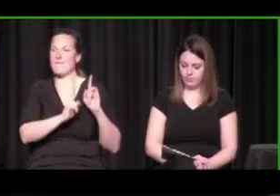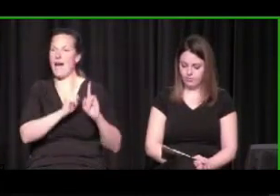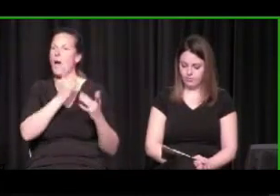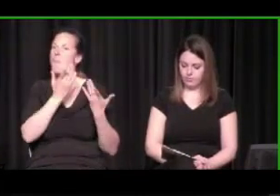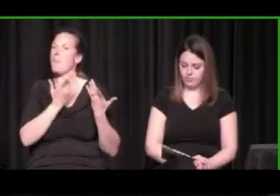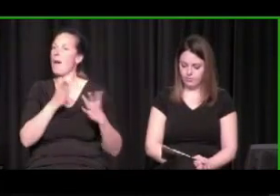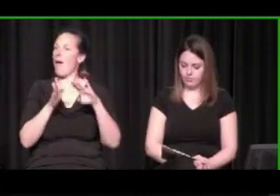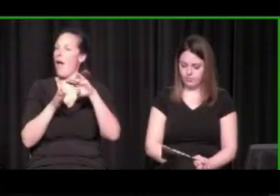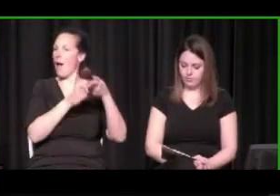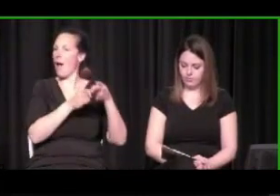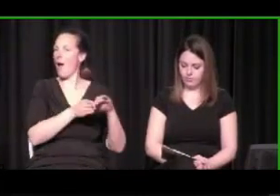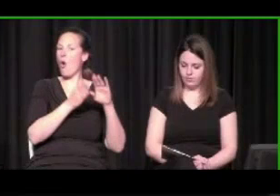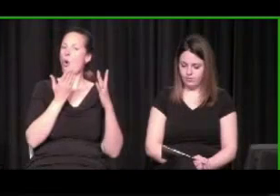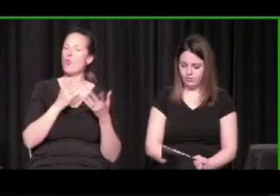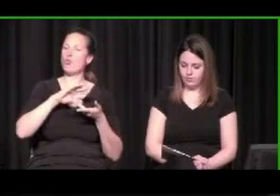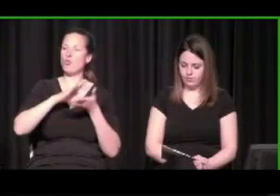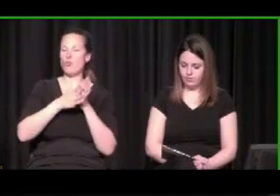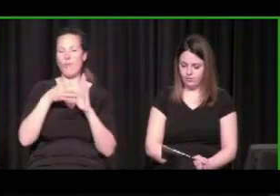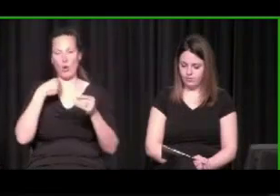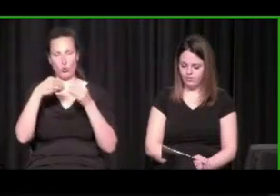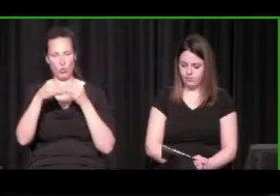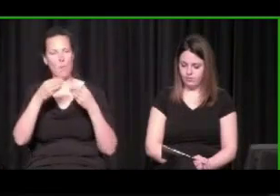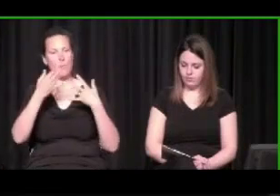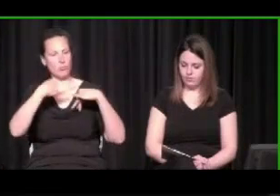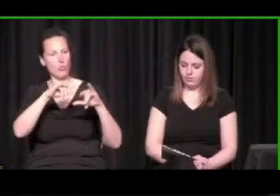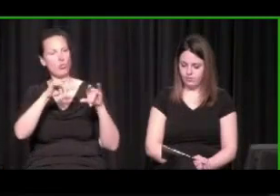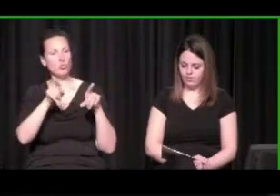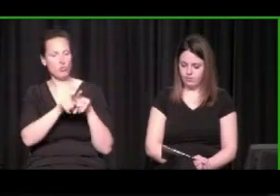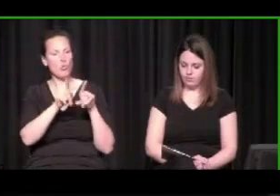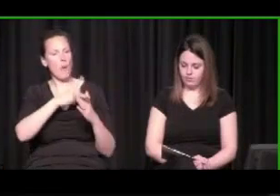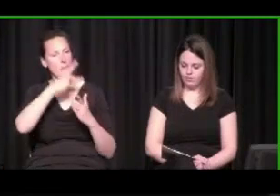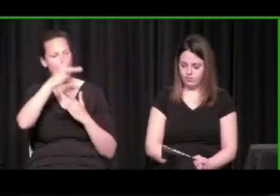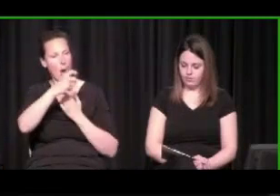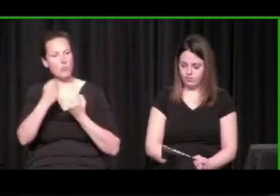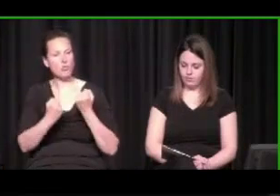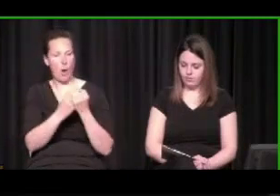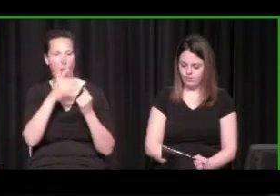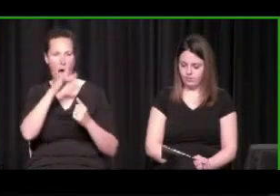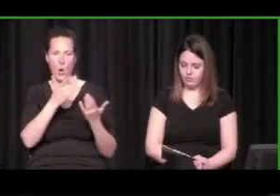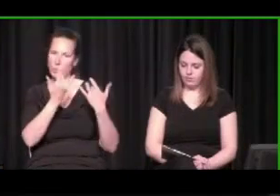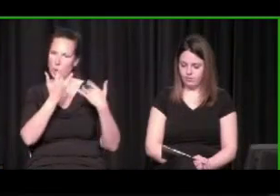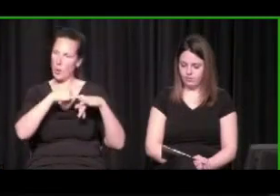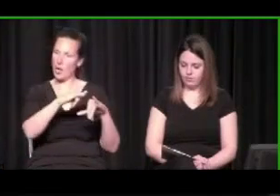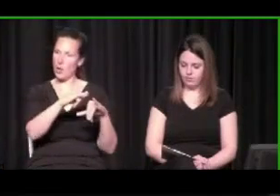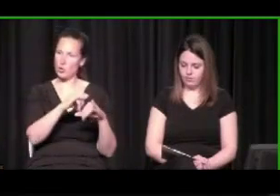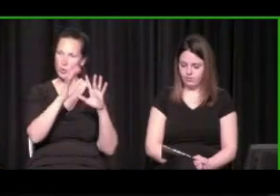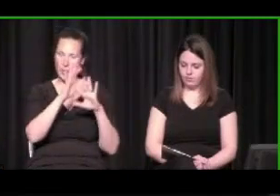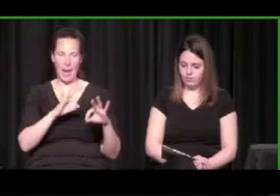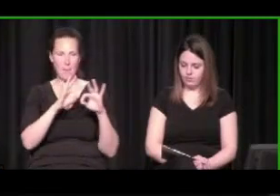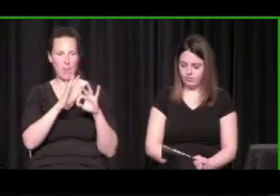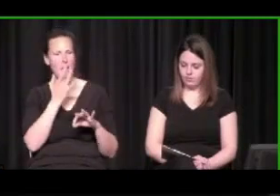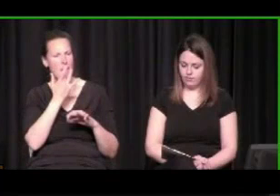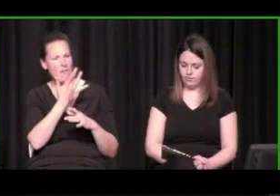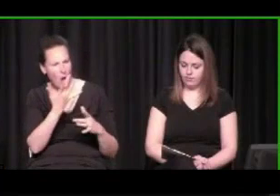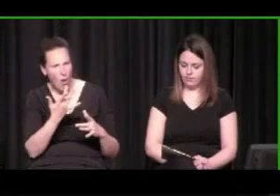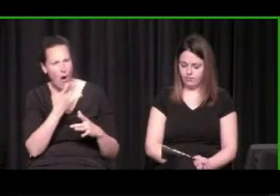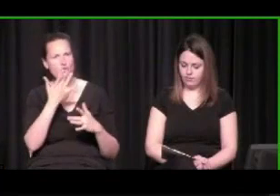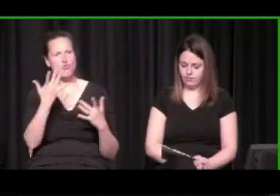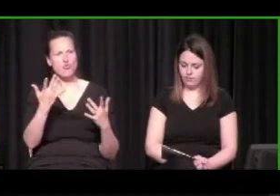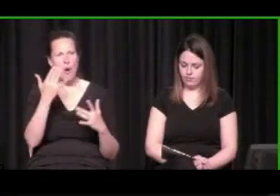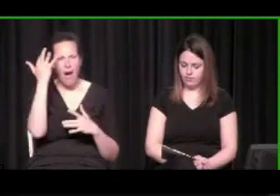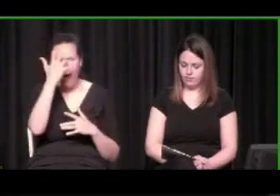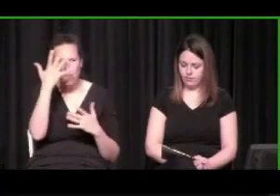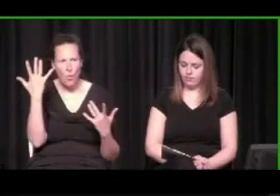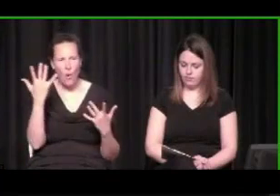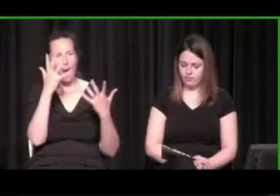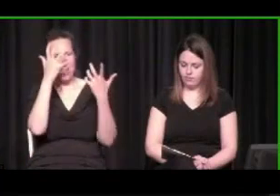moins s'assouplir pour permettre aux personnes finalement d'être davantage en correspondance avec leurs préférences, leurs aspirations et leurs besoins